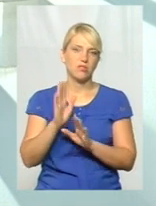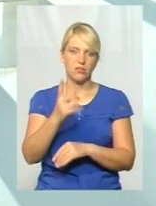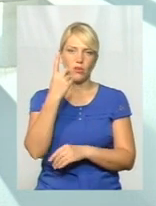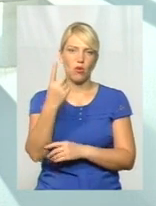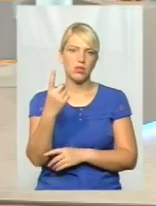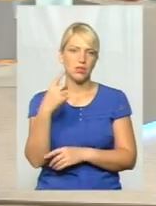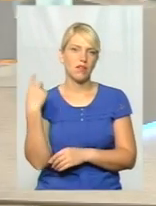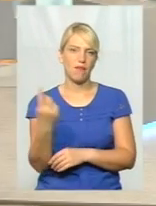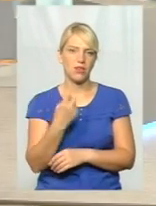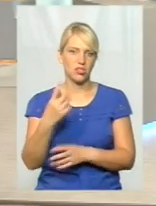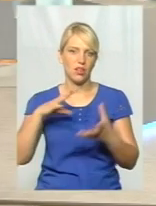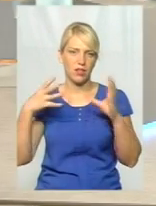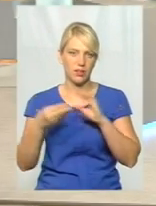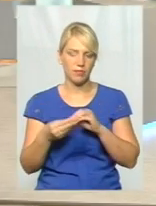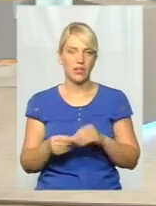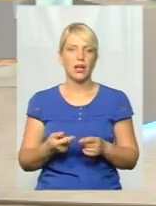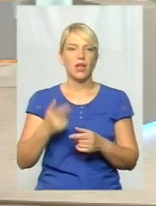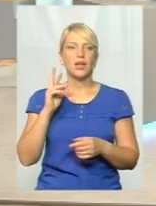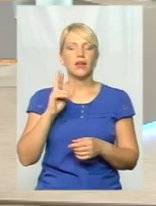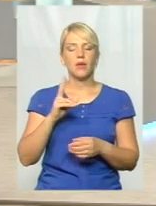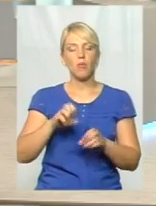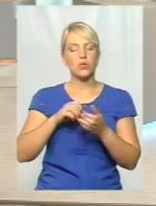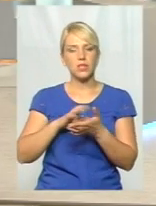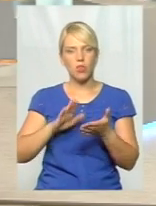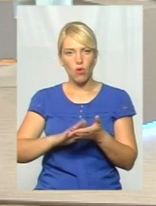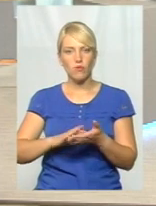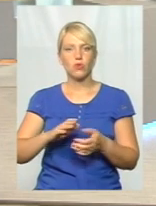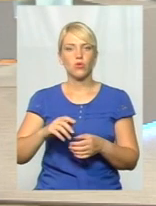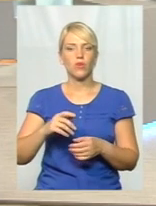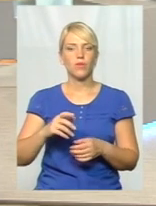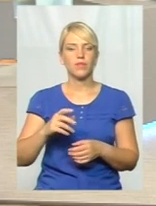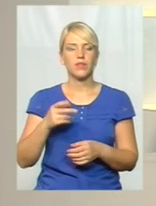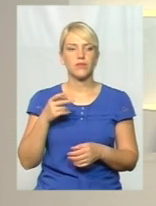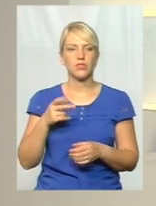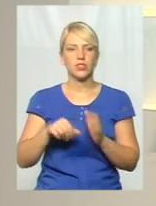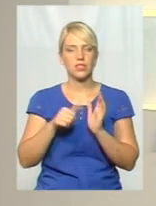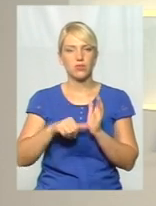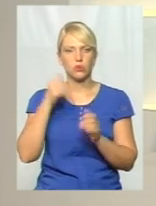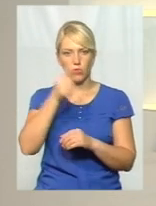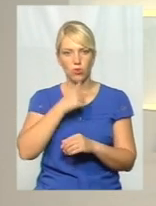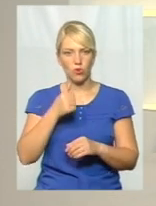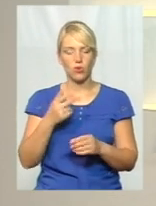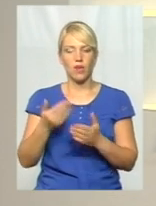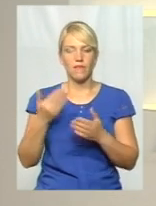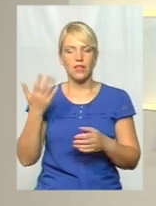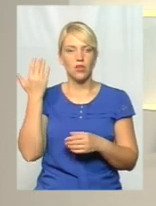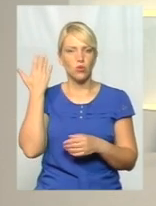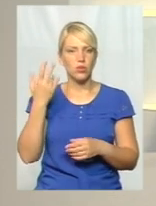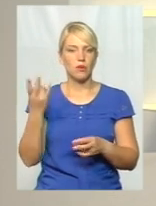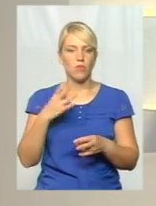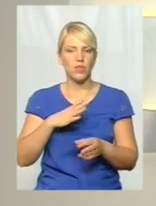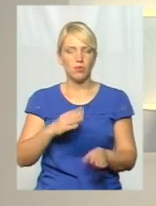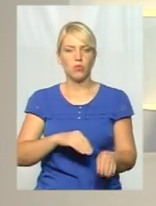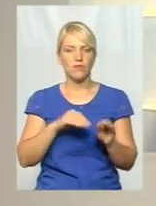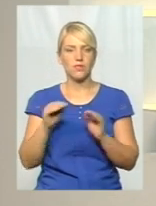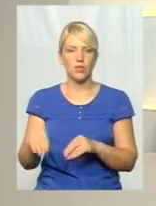лічильник. А постанова, як вже згадували, вийшла у 2015 році. І відтоді повинні були встановити оці от засоби дистанційної